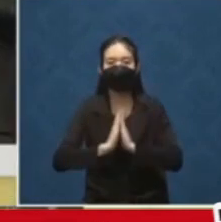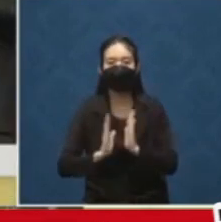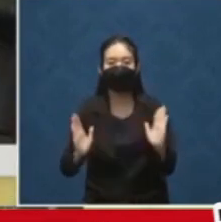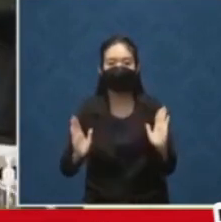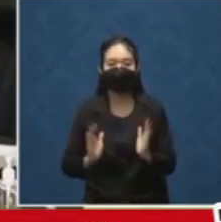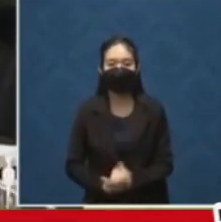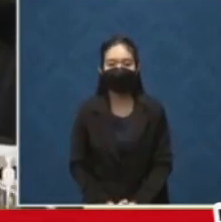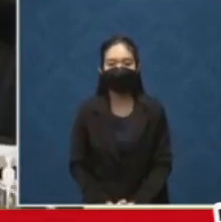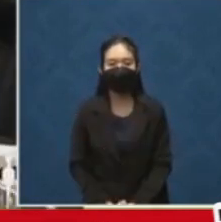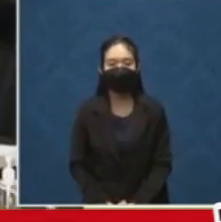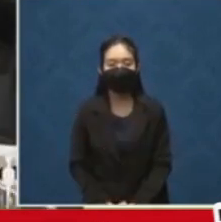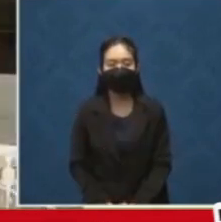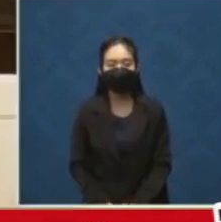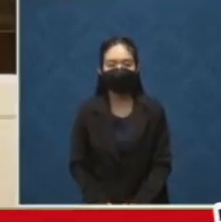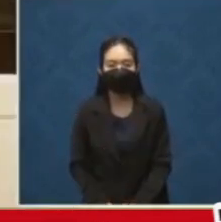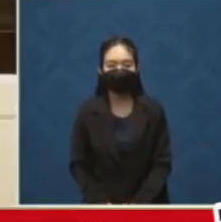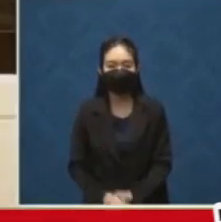ฟังหนอยครั ขบพอคณนะ